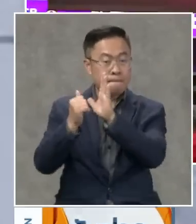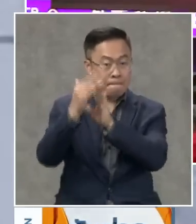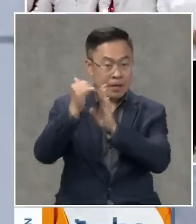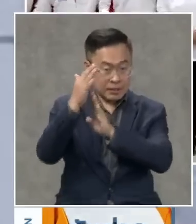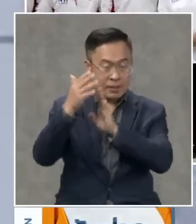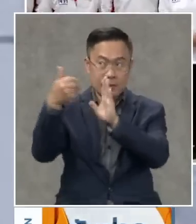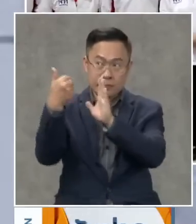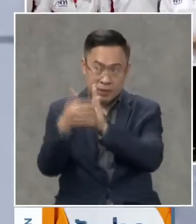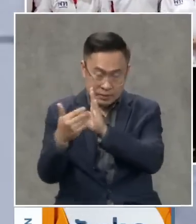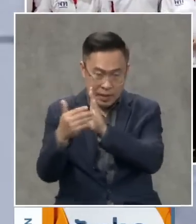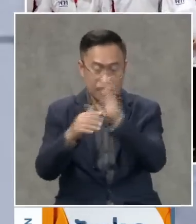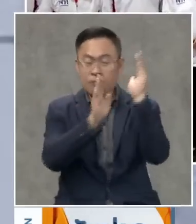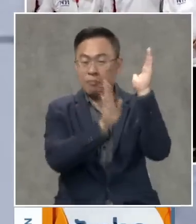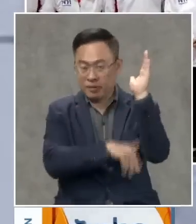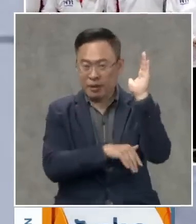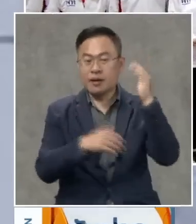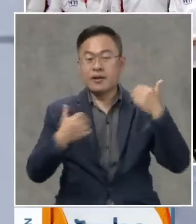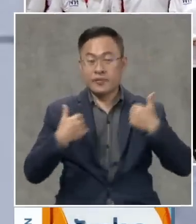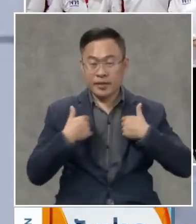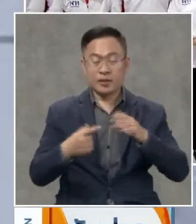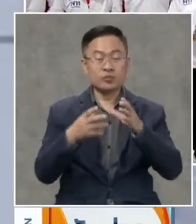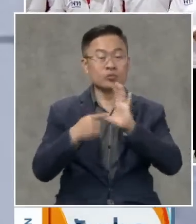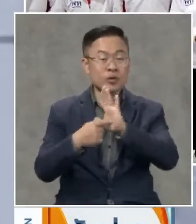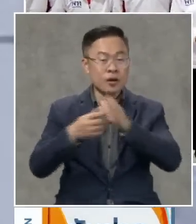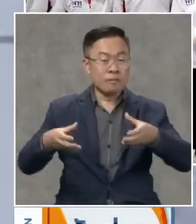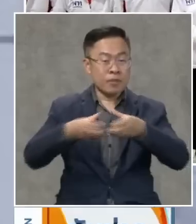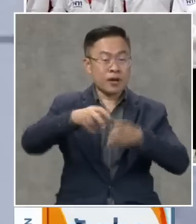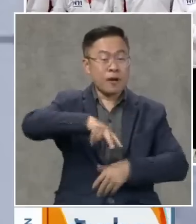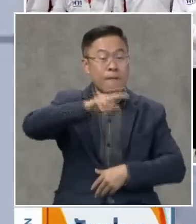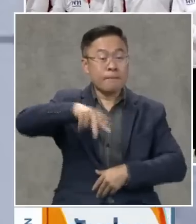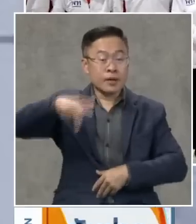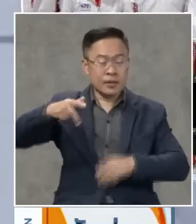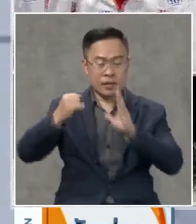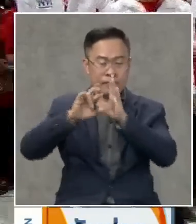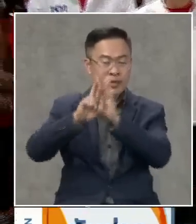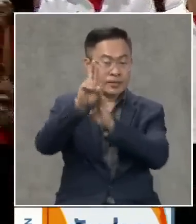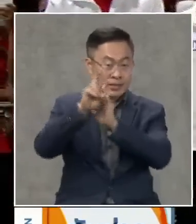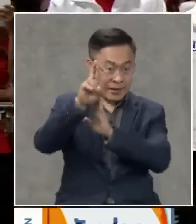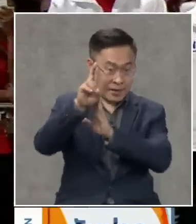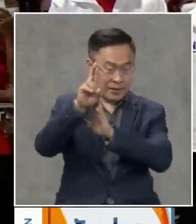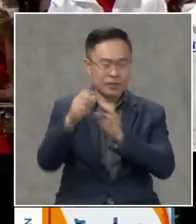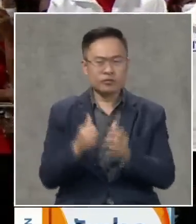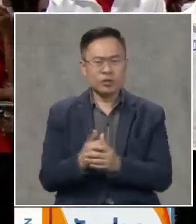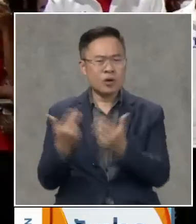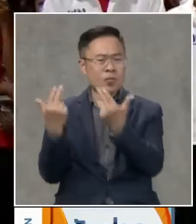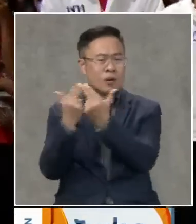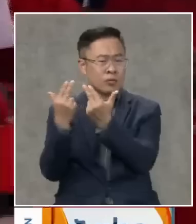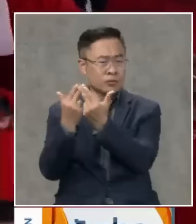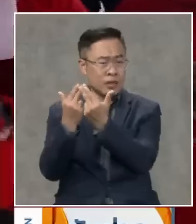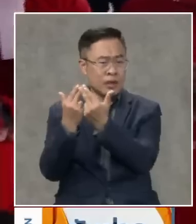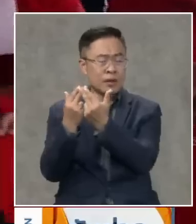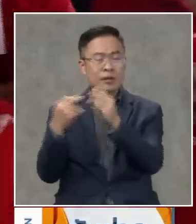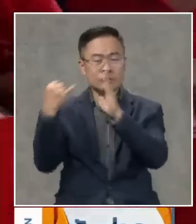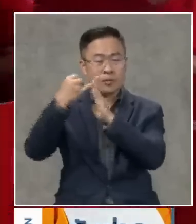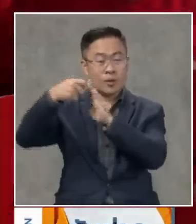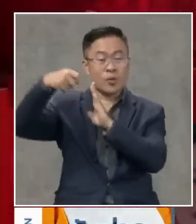ภาคอีสานแล้วก็มีลงใต้ด้วยนะคะเพื่อไทยจะไปเชียงรายขึ้นเหนือนะคะส่วนฝั่งของรวมไทยสร้างชาติจะไปโคราชค่ะและ